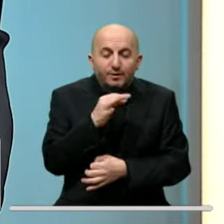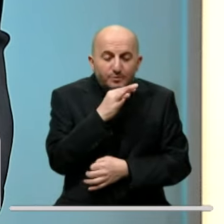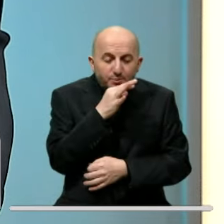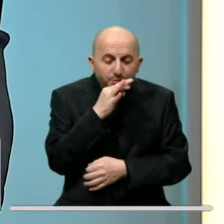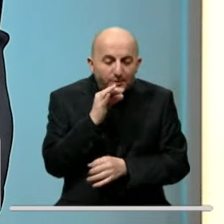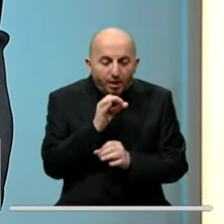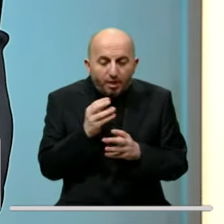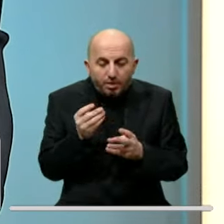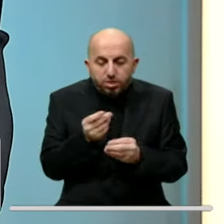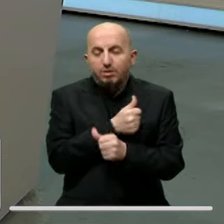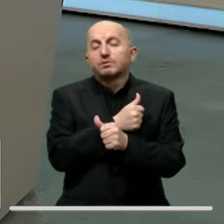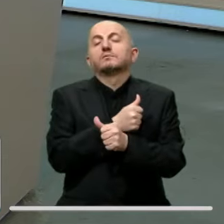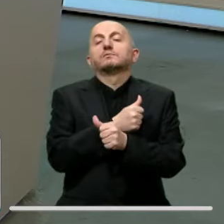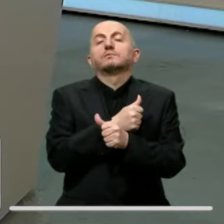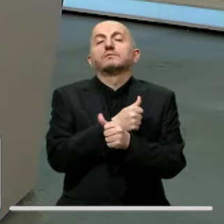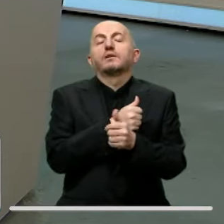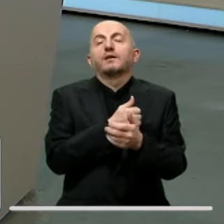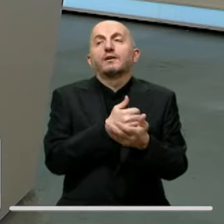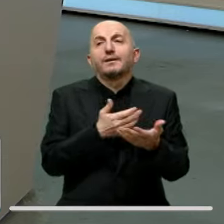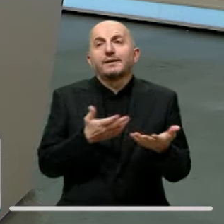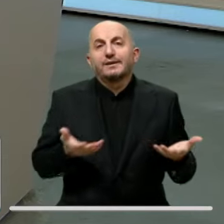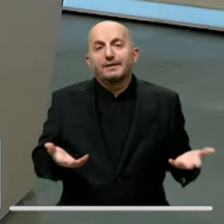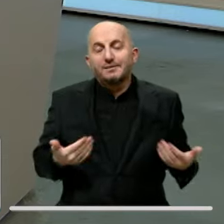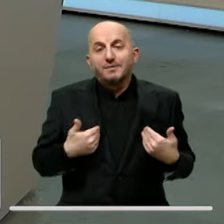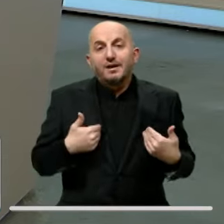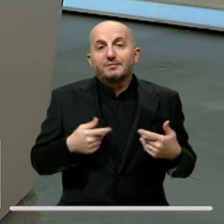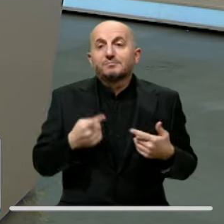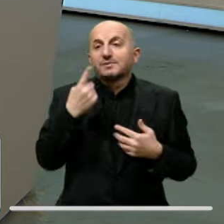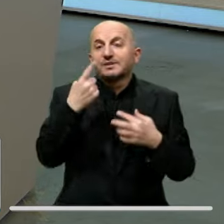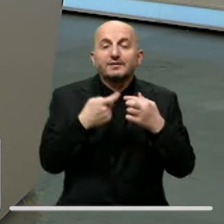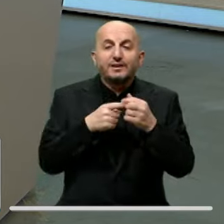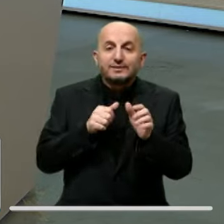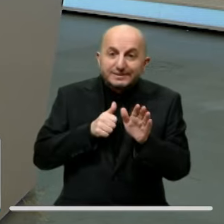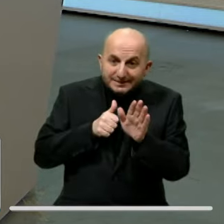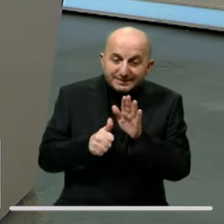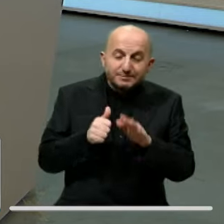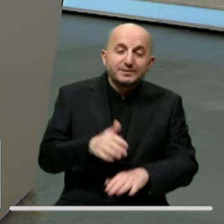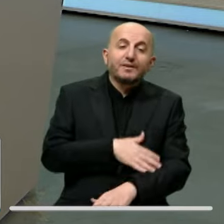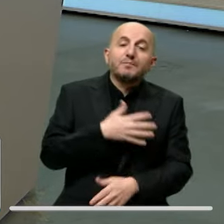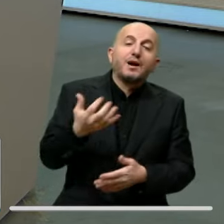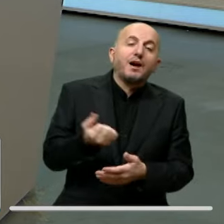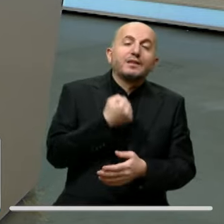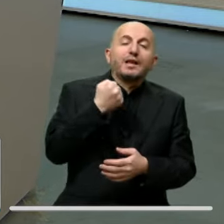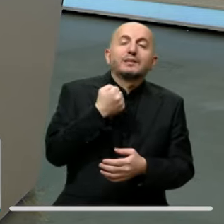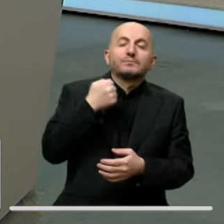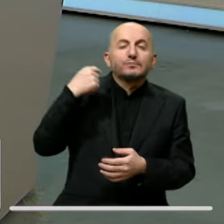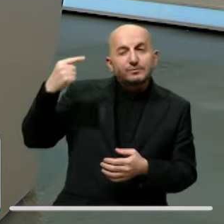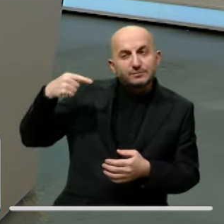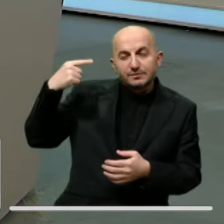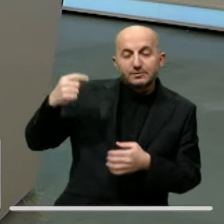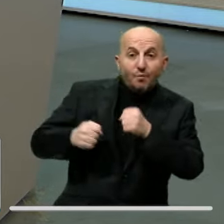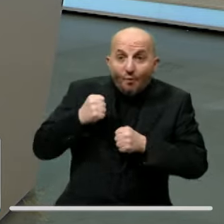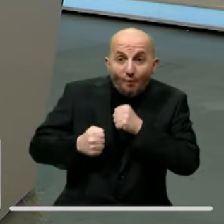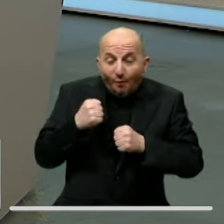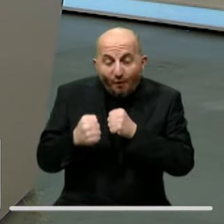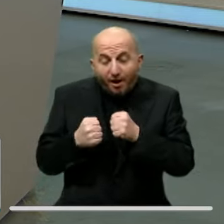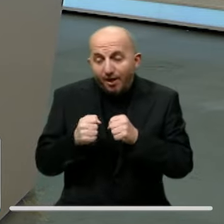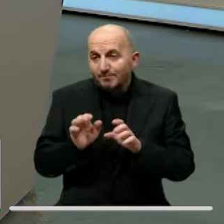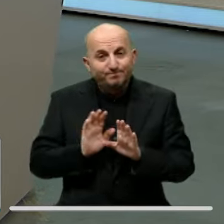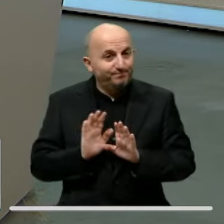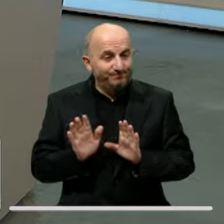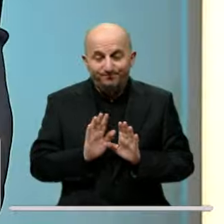huşuğunu kaçırmış aynen oluruz. Öyle. O zaman ya ben bir rekata yetişeyim, sevabını alayım düşüncesinde hareket